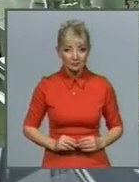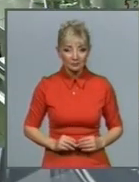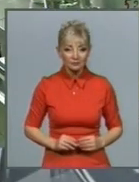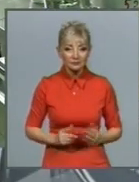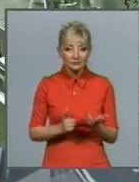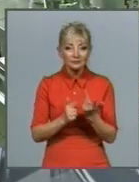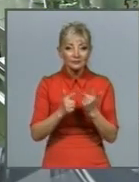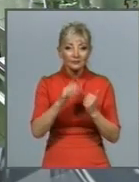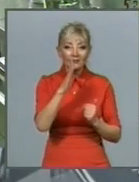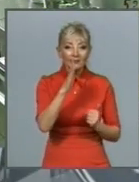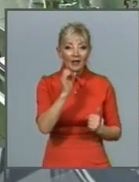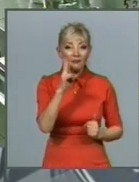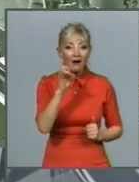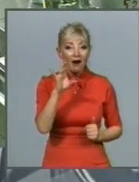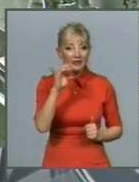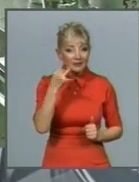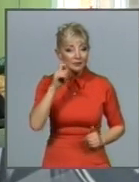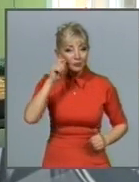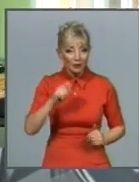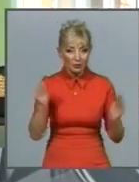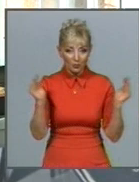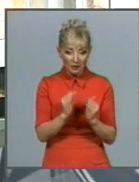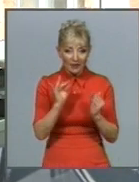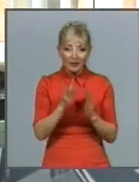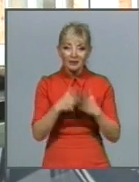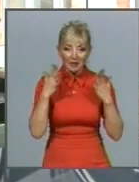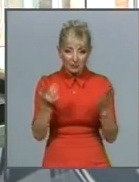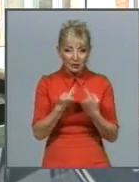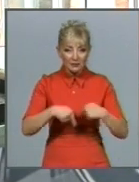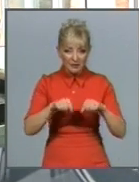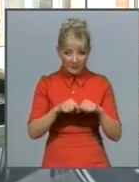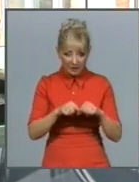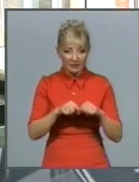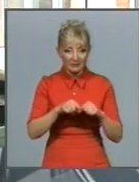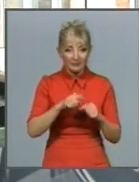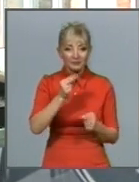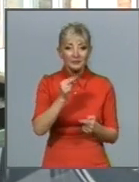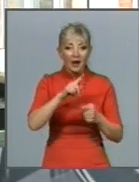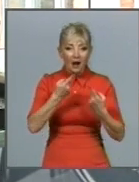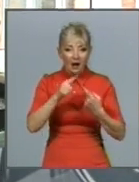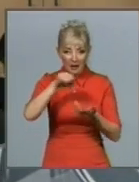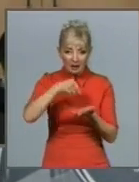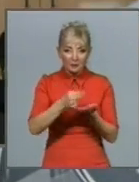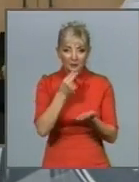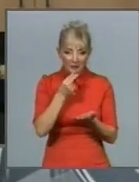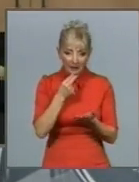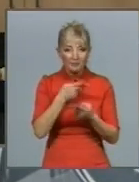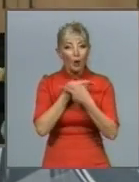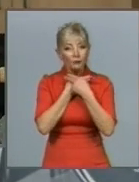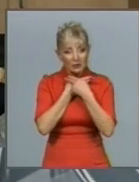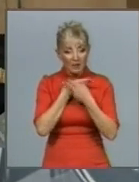Кількість вакансій в Україні зменшилась і найбільше у сфері громадського харчування. Мова про офіціантів, кухарів,